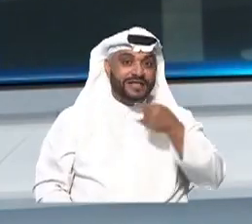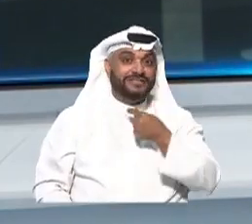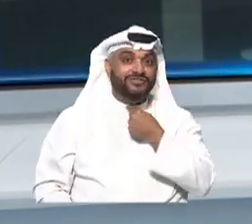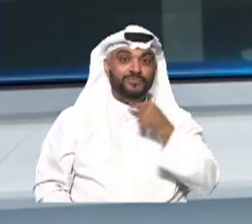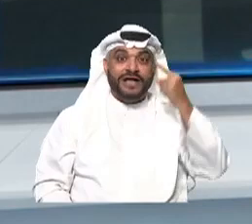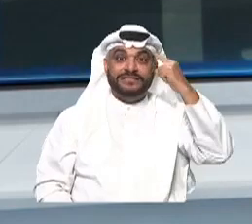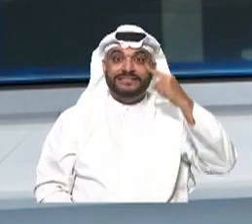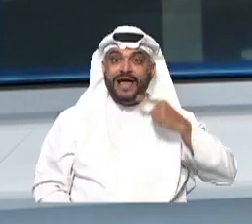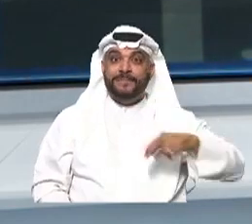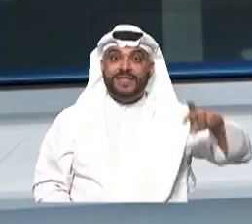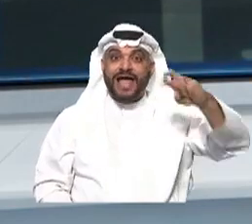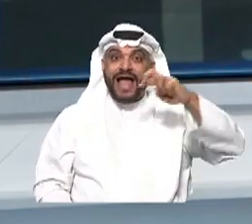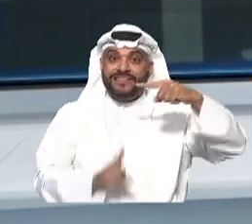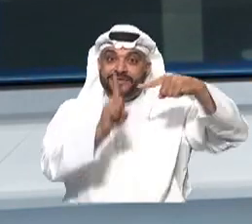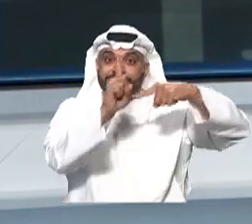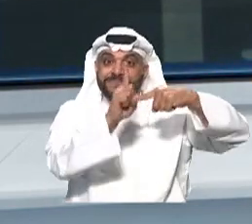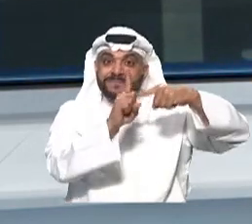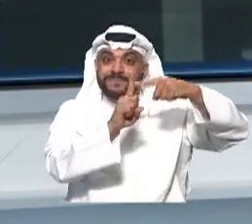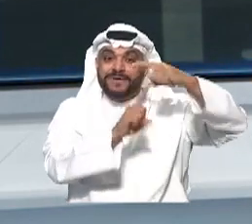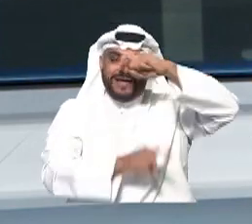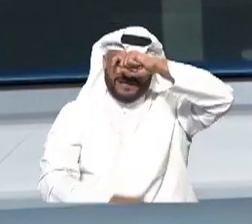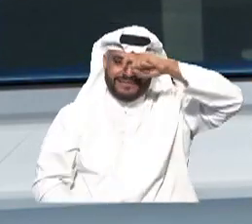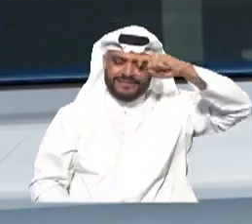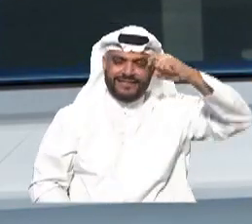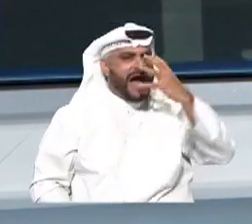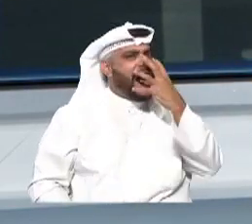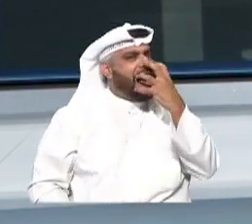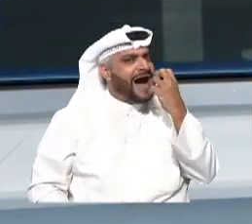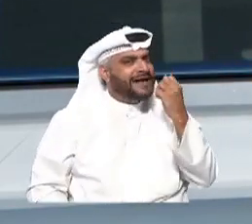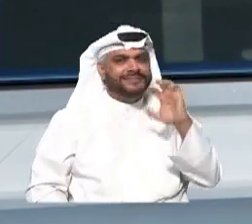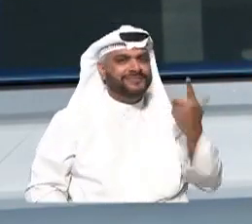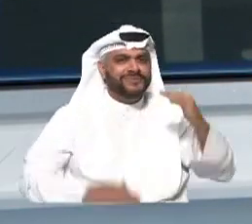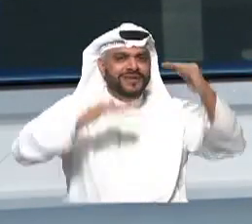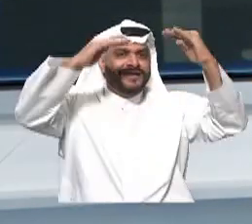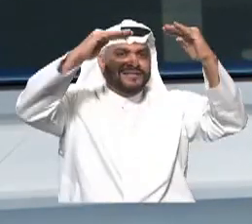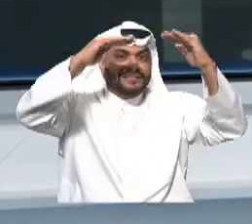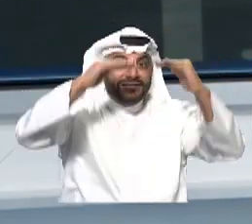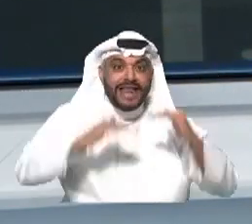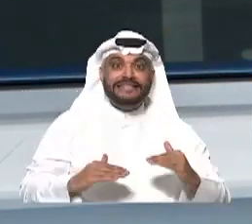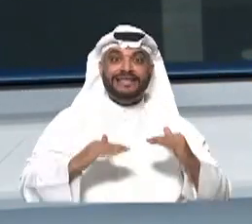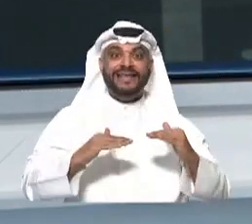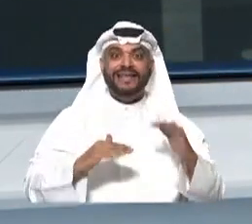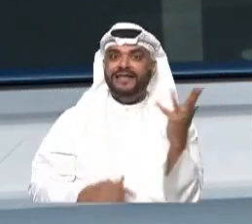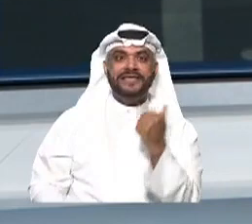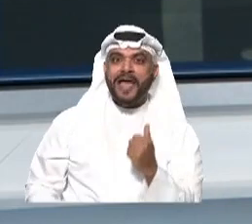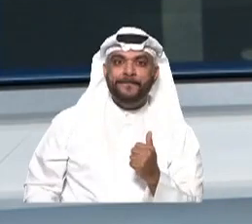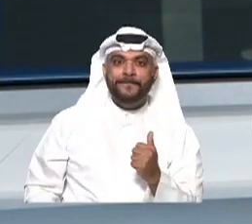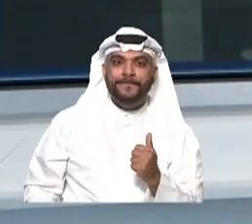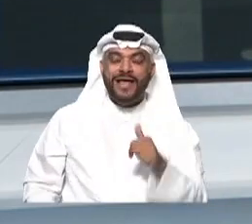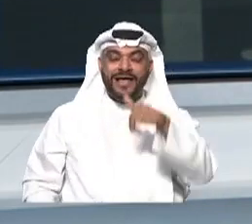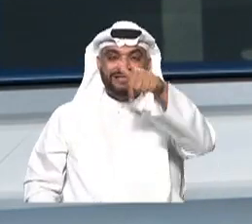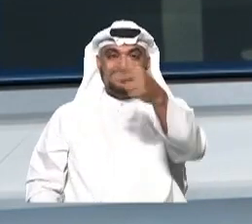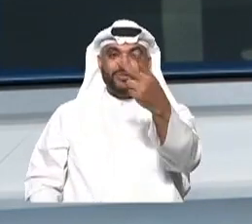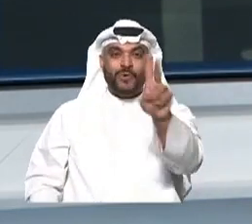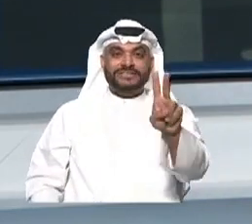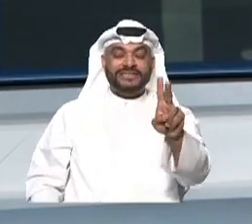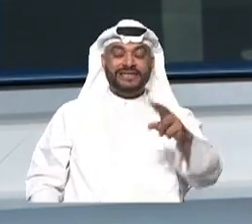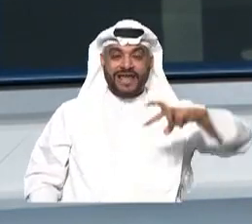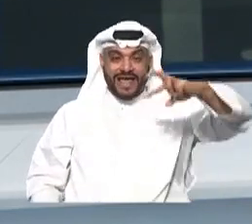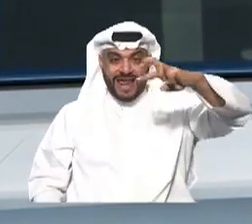تنزل عن 30 درجة مئوية وتوصل إلى 26 درجة مئوية يومي الأحد والاثنين،